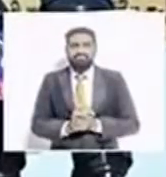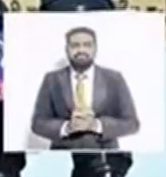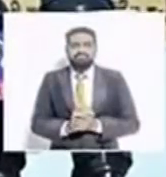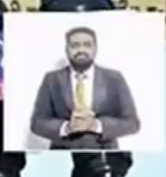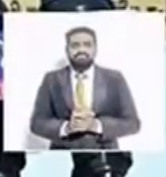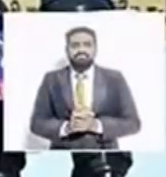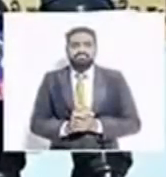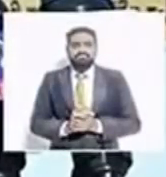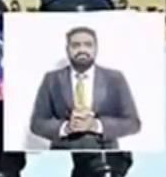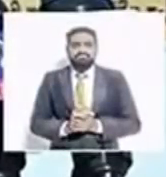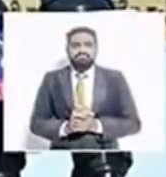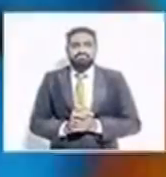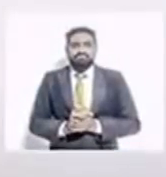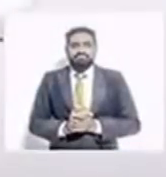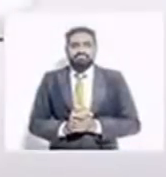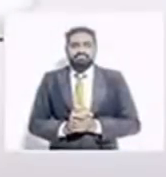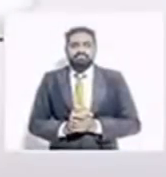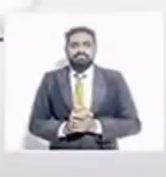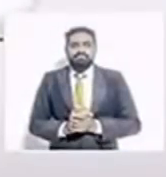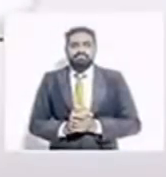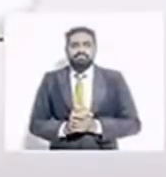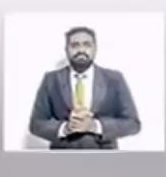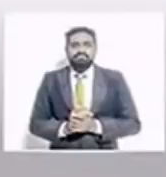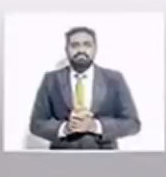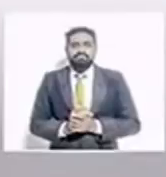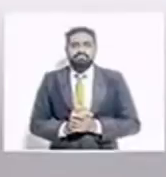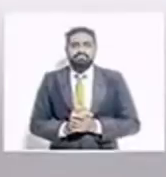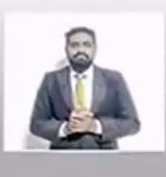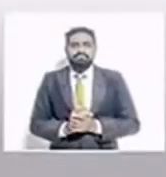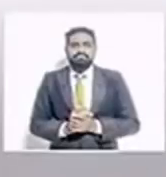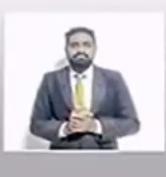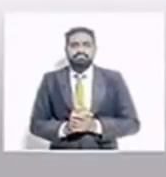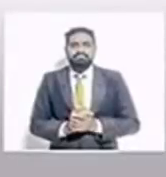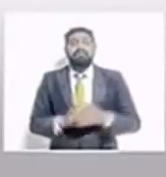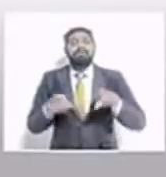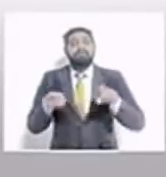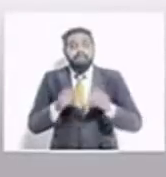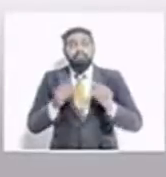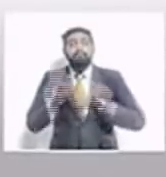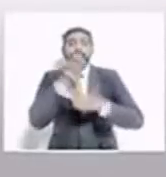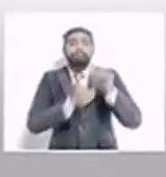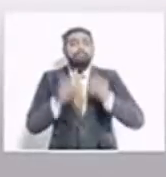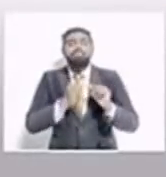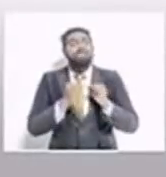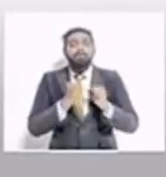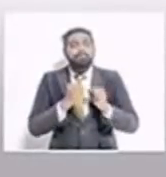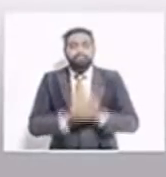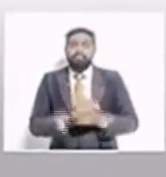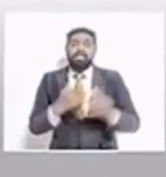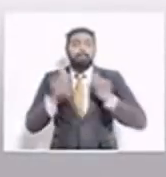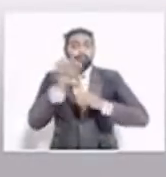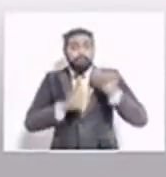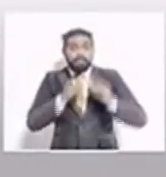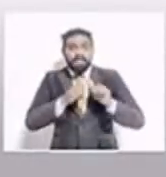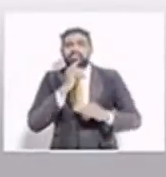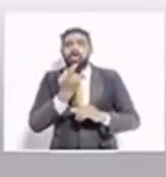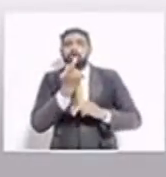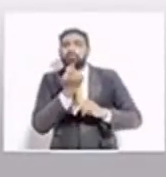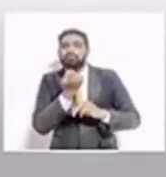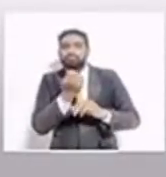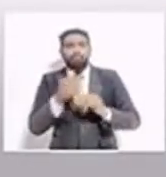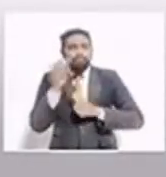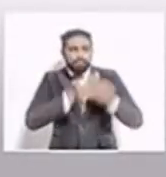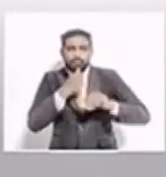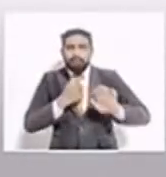මුලින්ම ඉවරයි ආපනශාලා කර්මාන්තය ඉවරයි medicine. The Medicine Price Control Committee had approved to increase the prices of